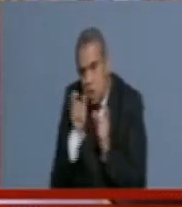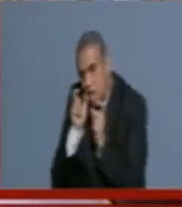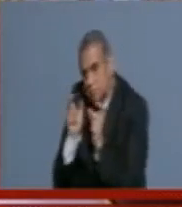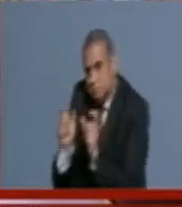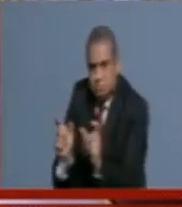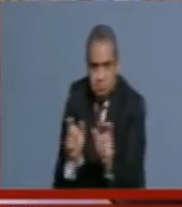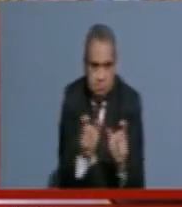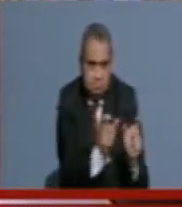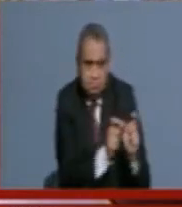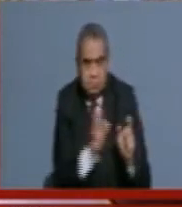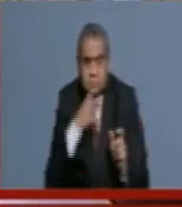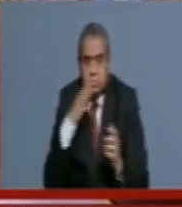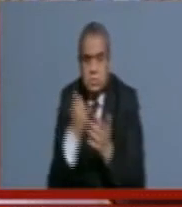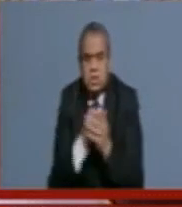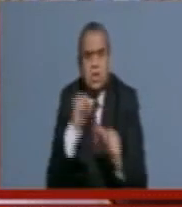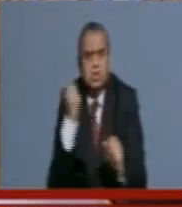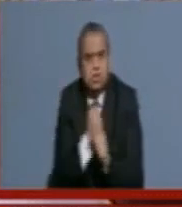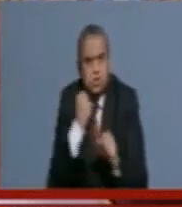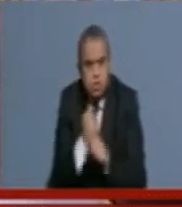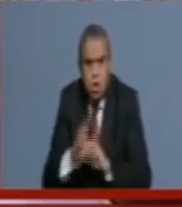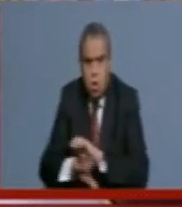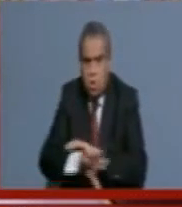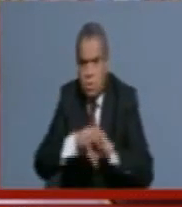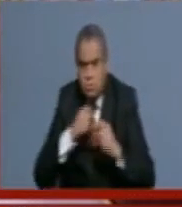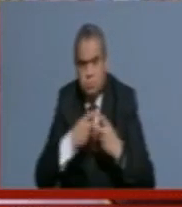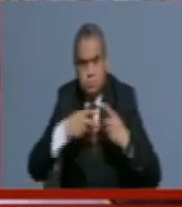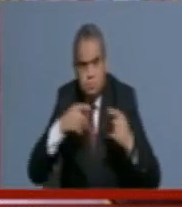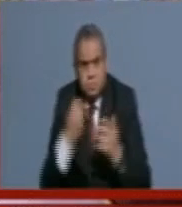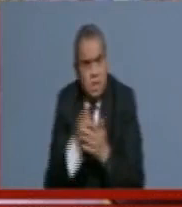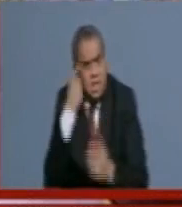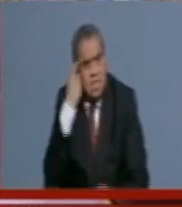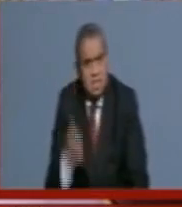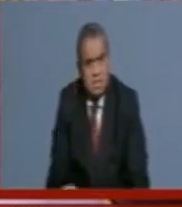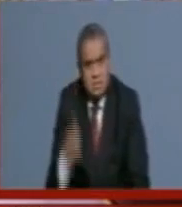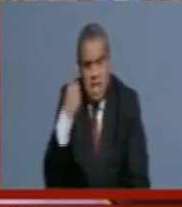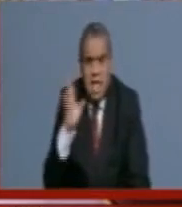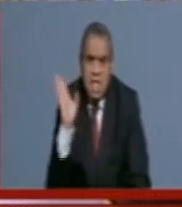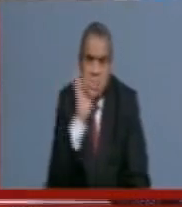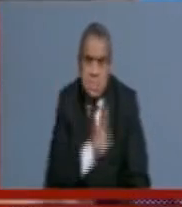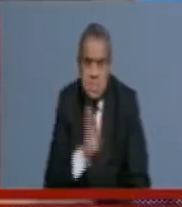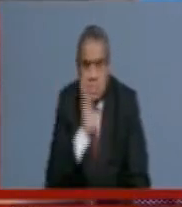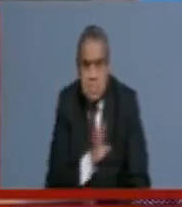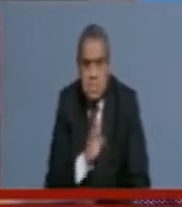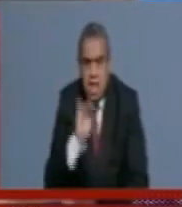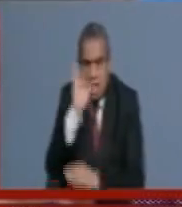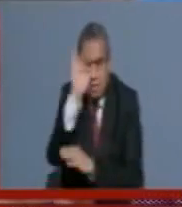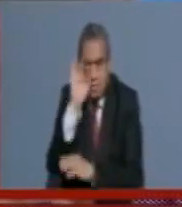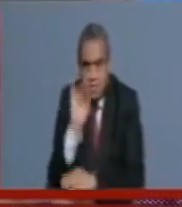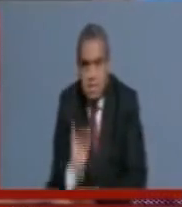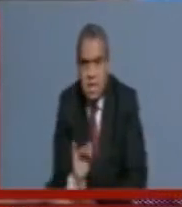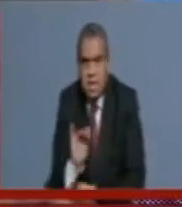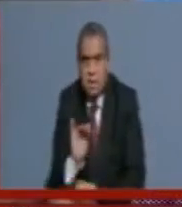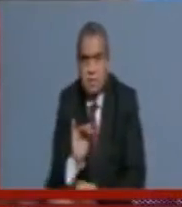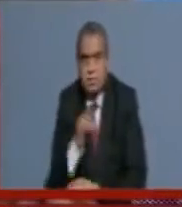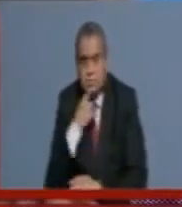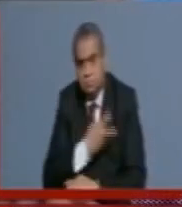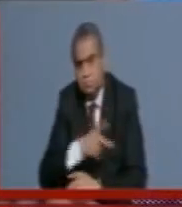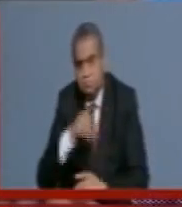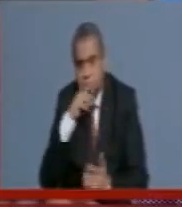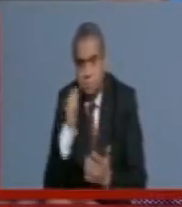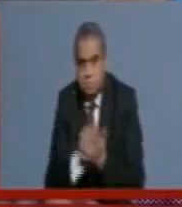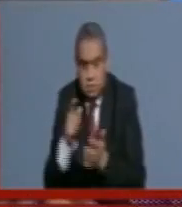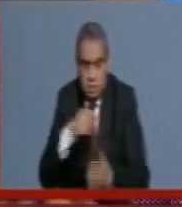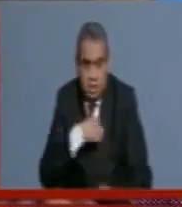بكل الأنشطة الموجودة من تثقيف ورعاية. طيب احنا ممكن نستفيد من